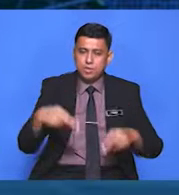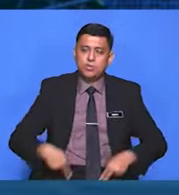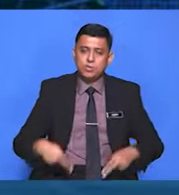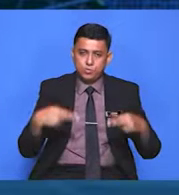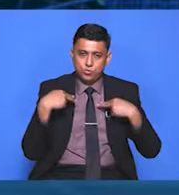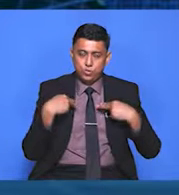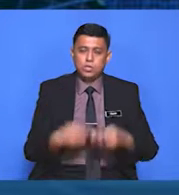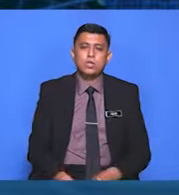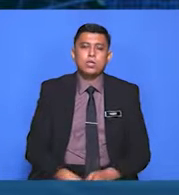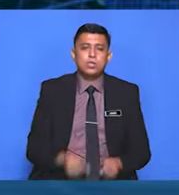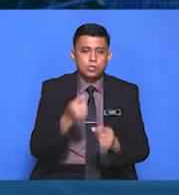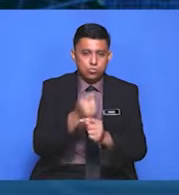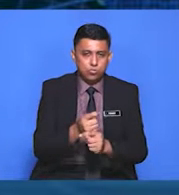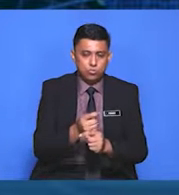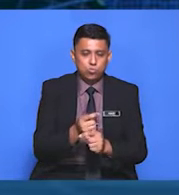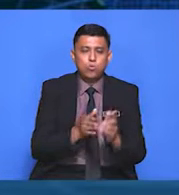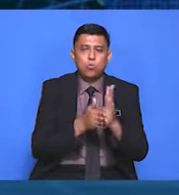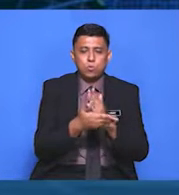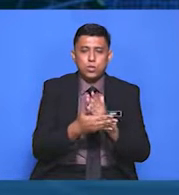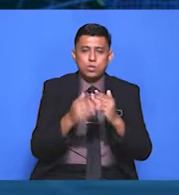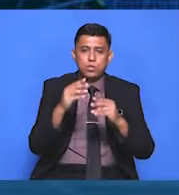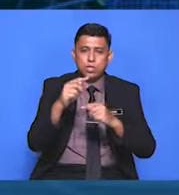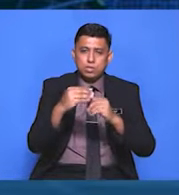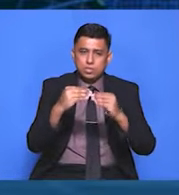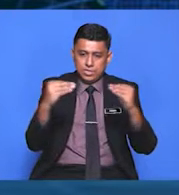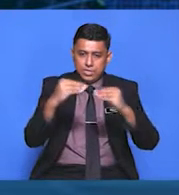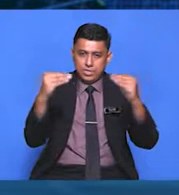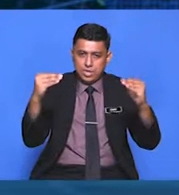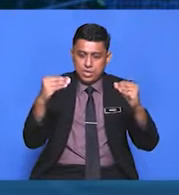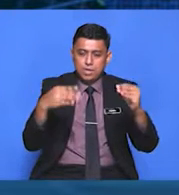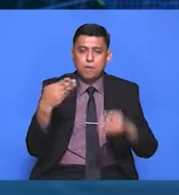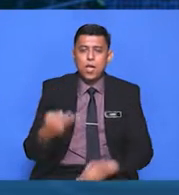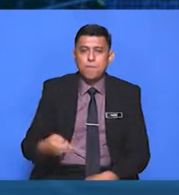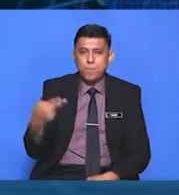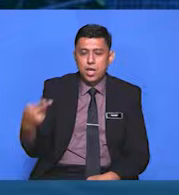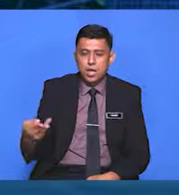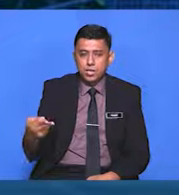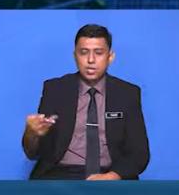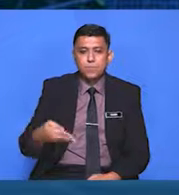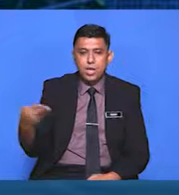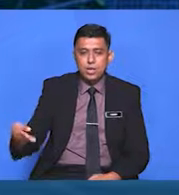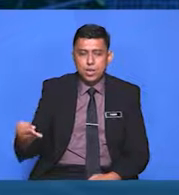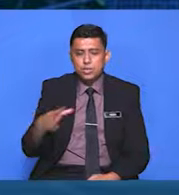ditentukan oleh tingkat harga barang dan perkhidmatan.